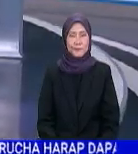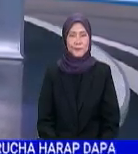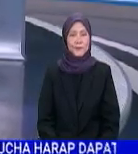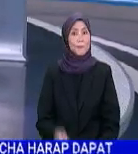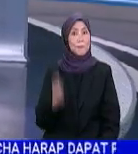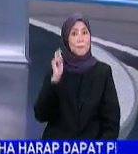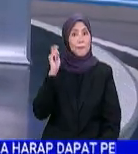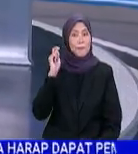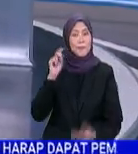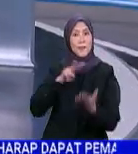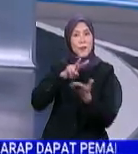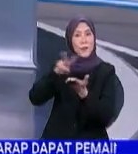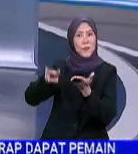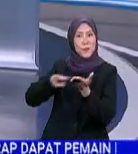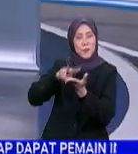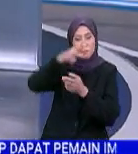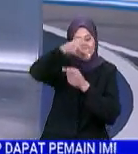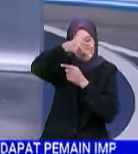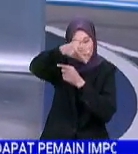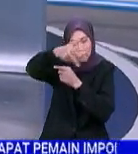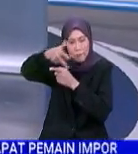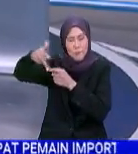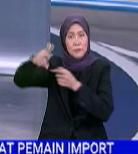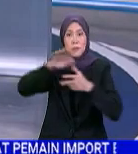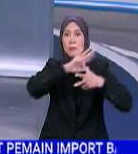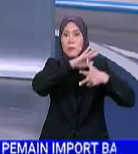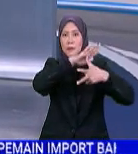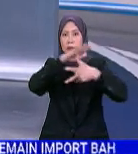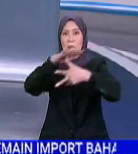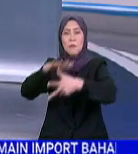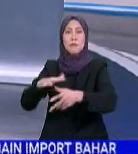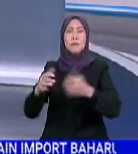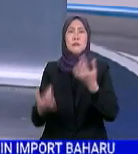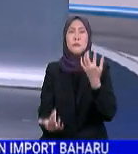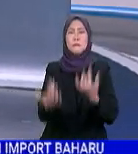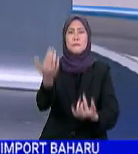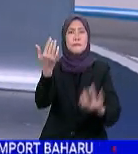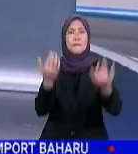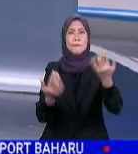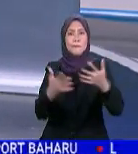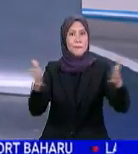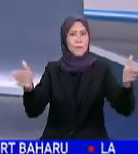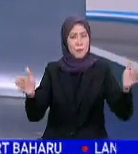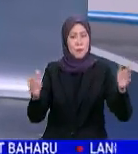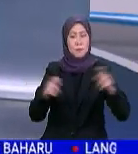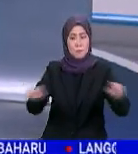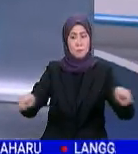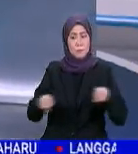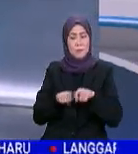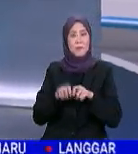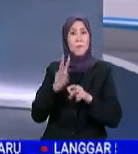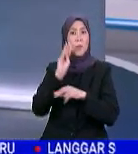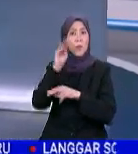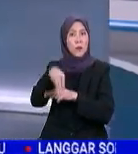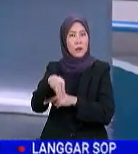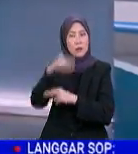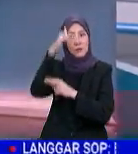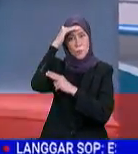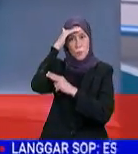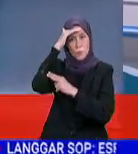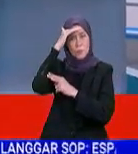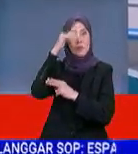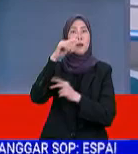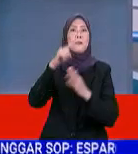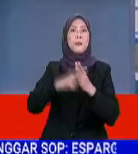Saudara, itu tadi visual tinjauan udara insiden kebakaran terbuka yang berlaku di beberapa lokasi sekitar Muar, Johor